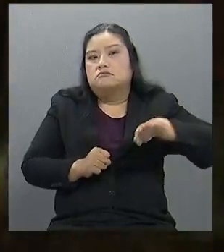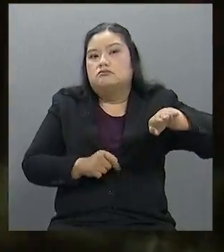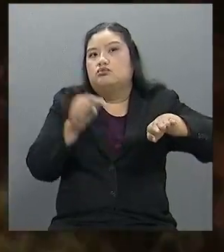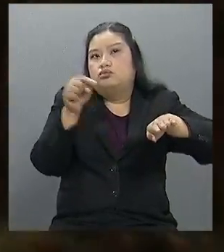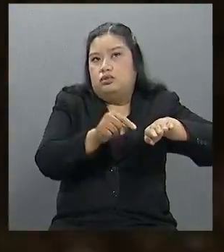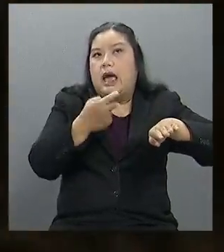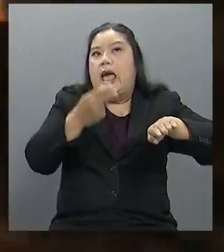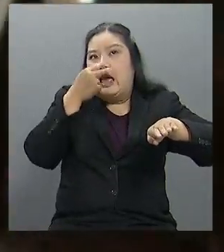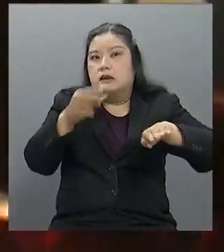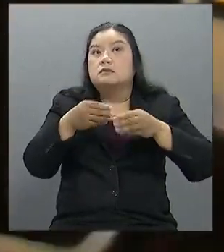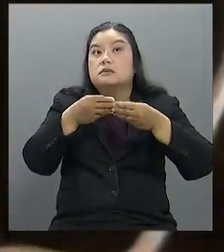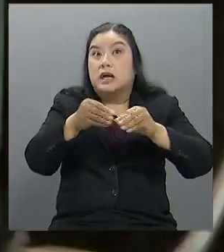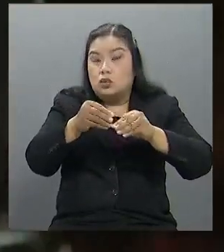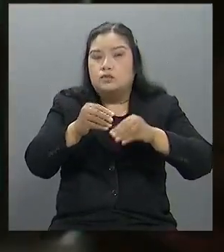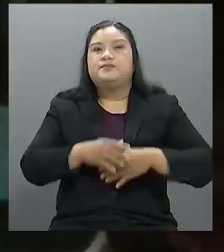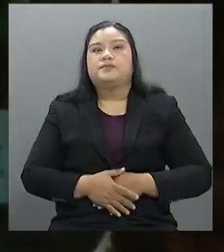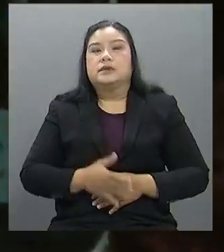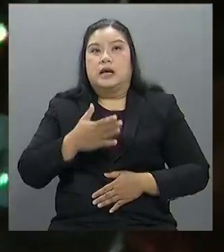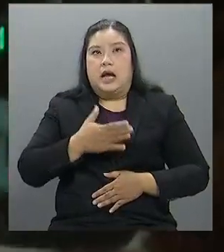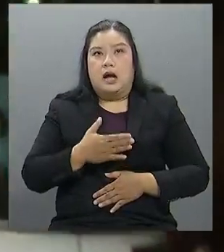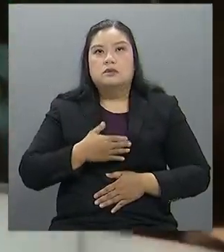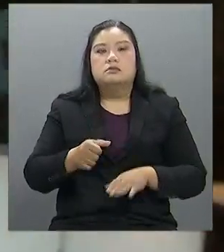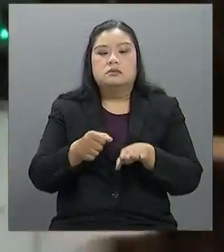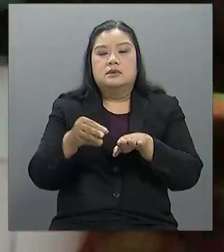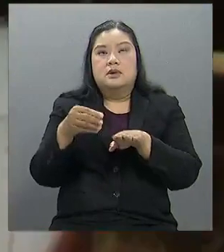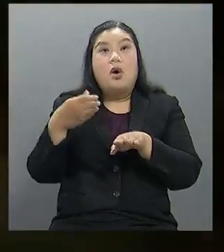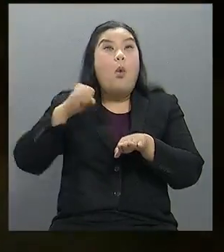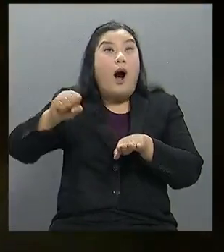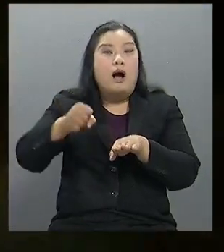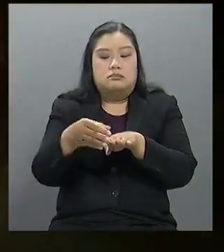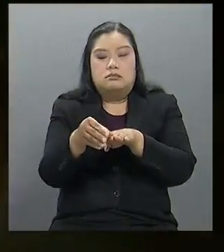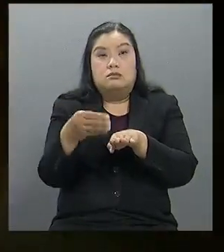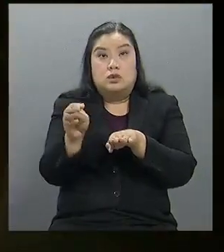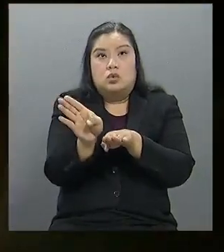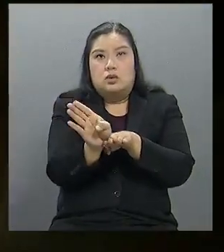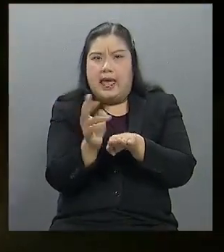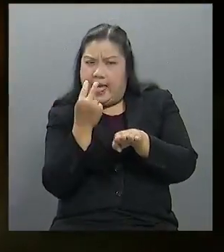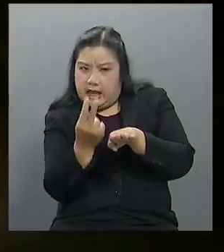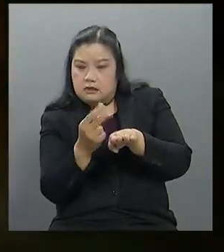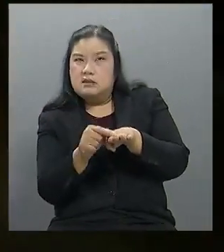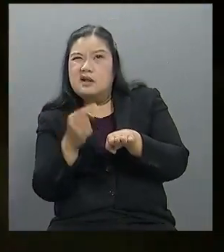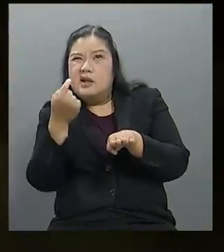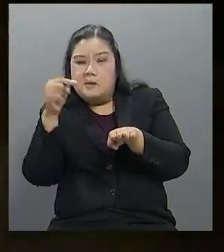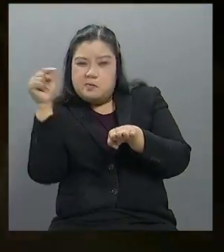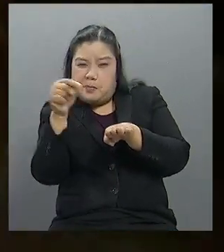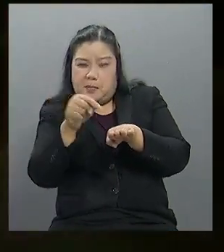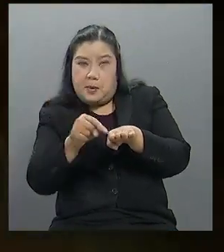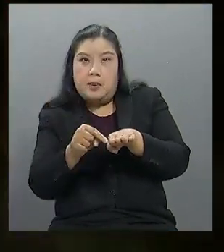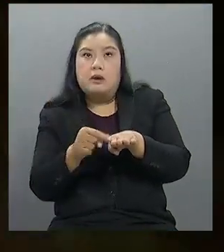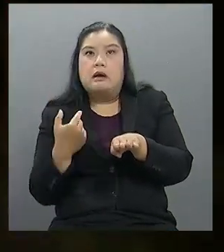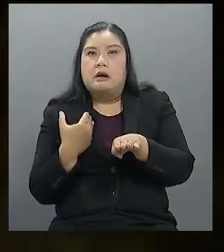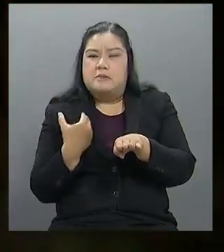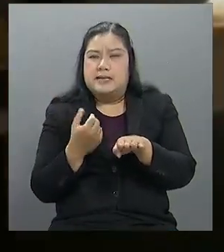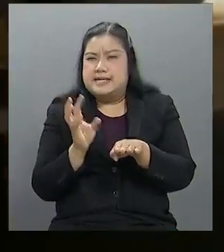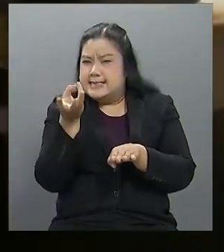ะคะเป็นด้านข้างประตูรถนะคะมีรอยแตกเป็นรูเลยภายในรถพบก้อนหินขนาดประมาณเท่าลูกมะ